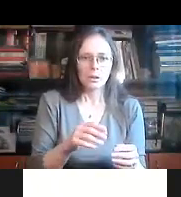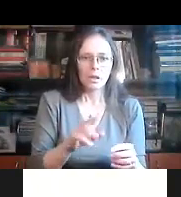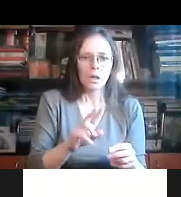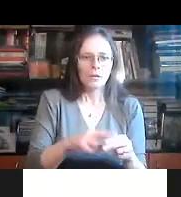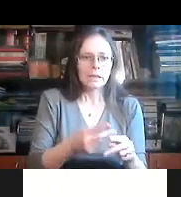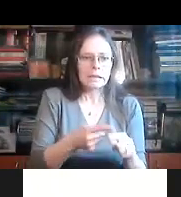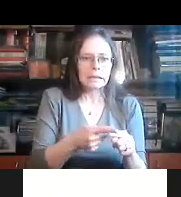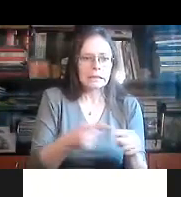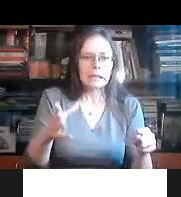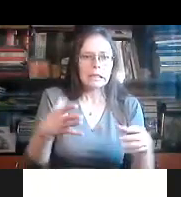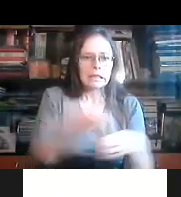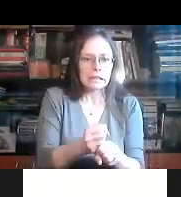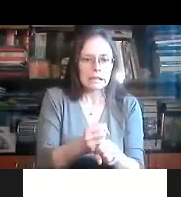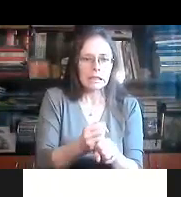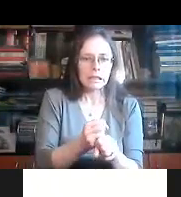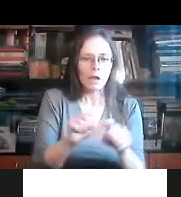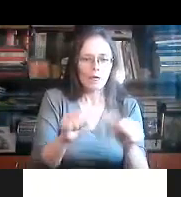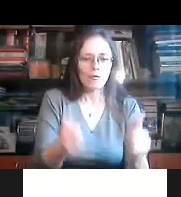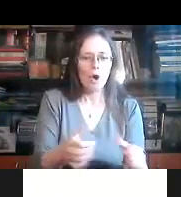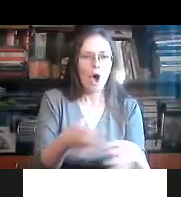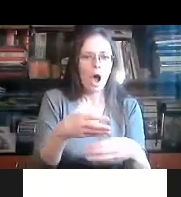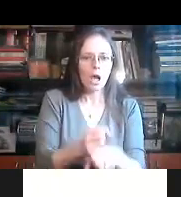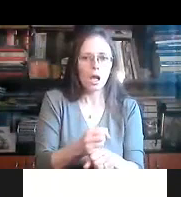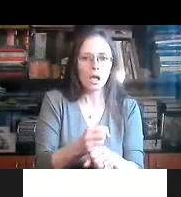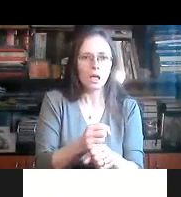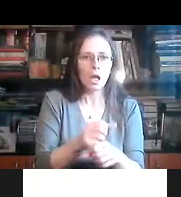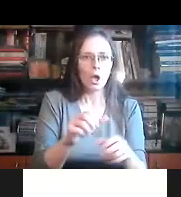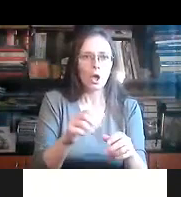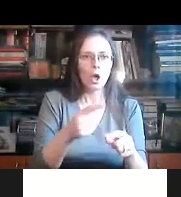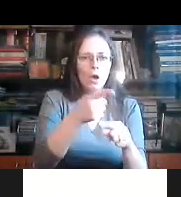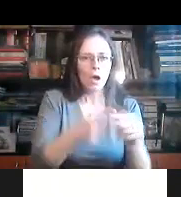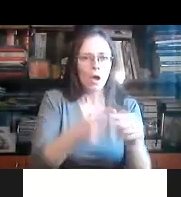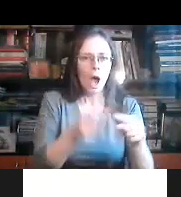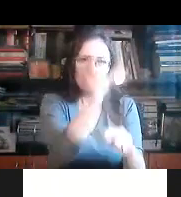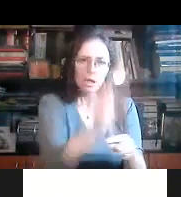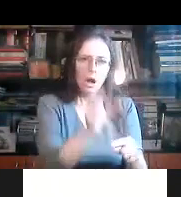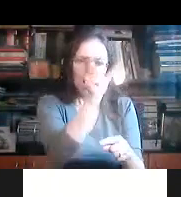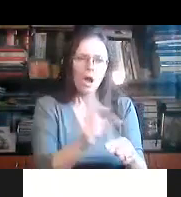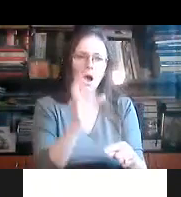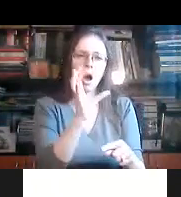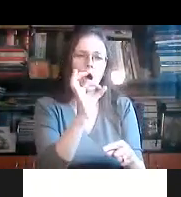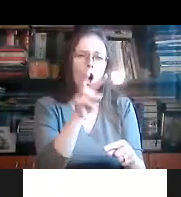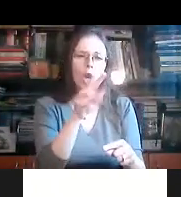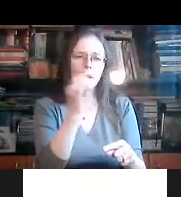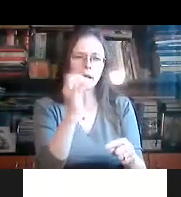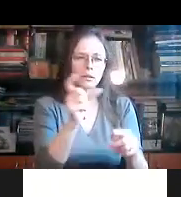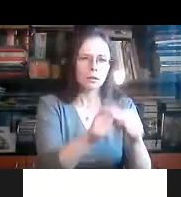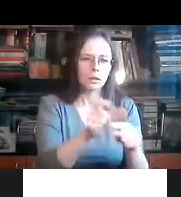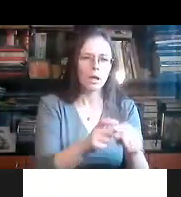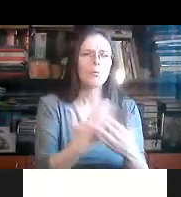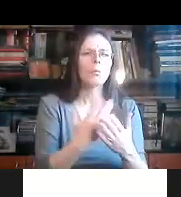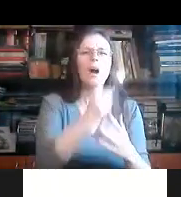потребность в краткой форме. Я понимаю, что вот эти длинные лекции, как бы, которые полуторачасовые, они, мне